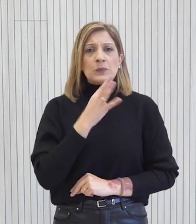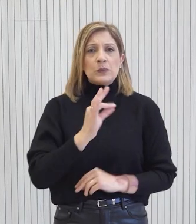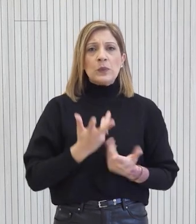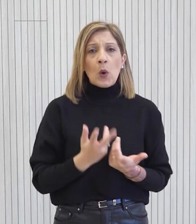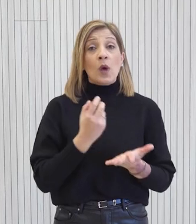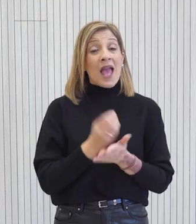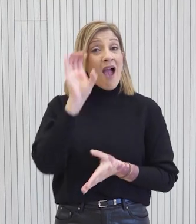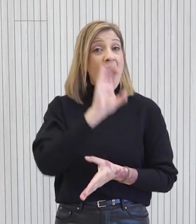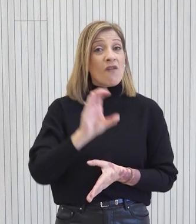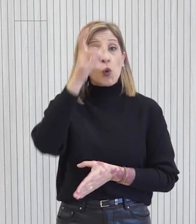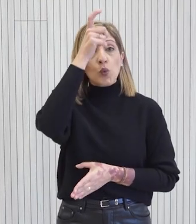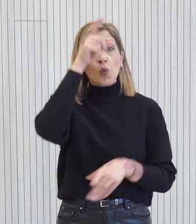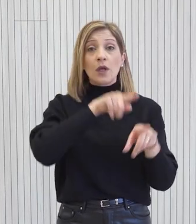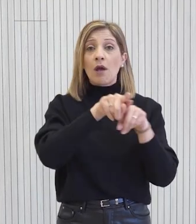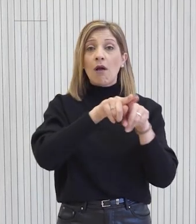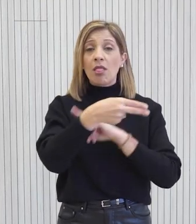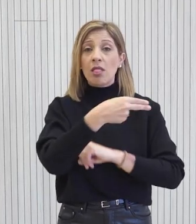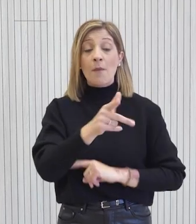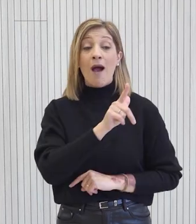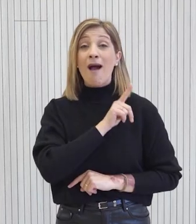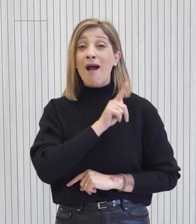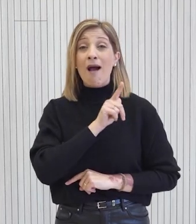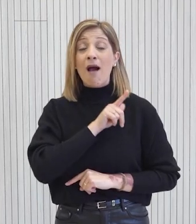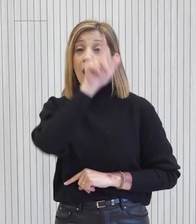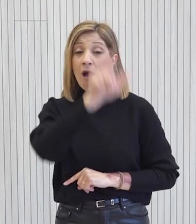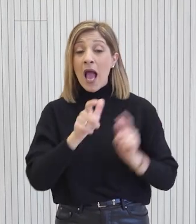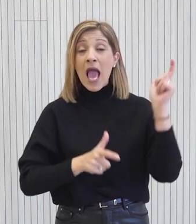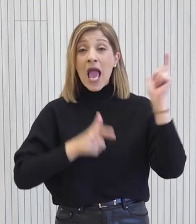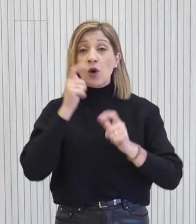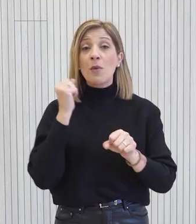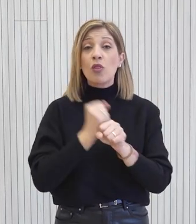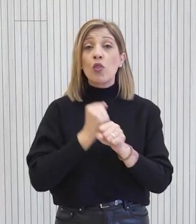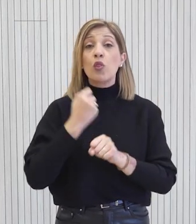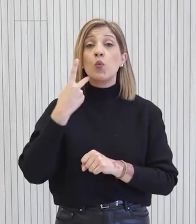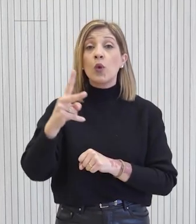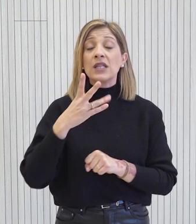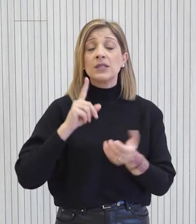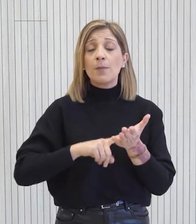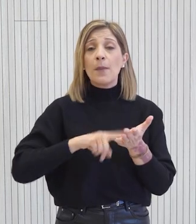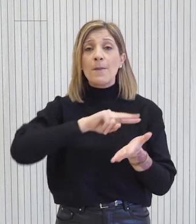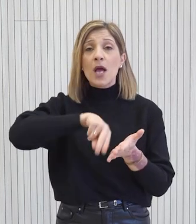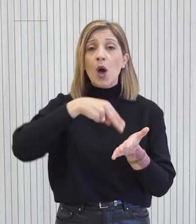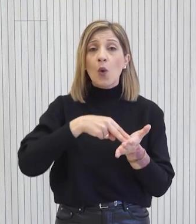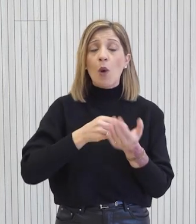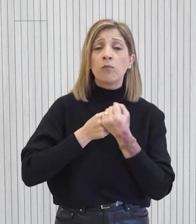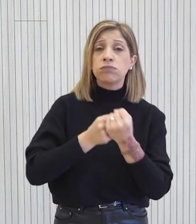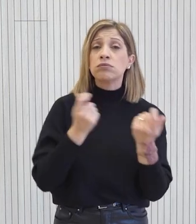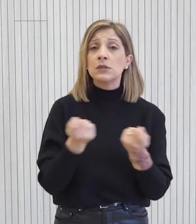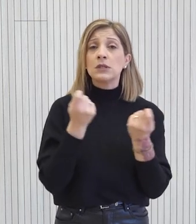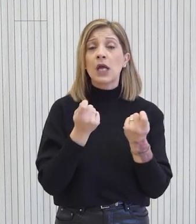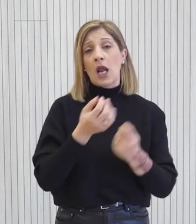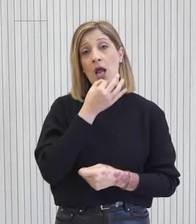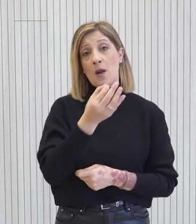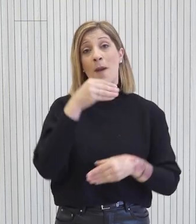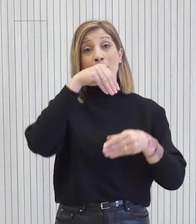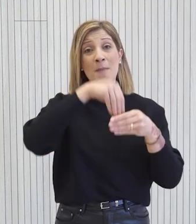τα ευρωτουρκικά. Αναμένουμε από την ειρηνευτική δύναμη να αποκαταστήσει το καθεστώς της νεκρής ζώνης, σύμφωνα με τους όρους εντολής της, οι